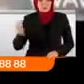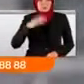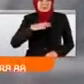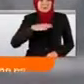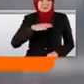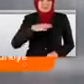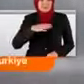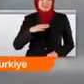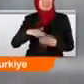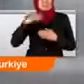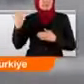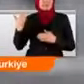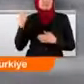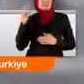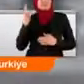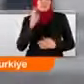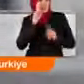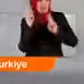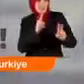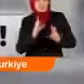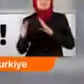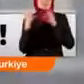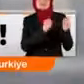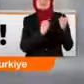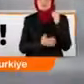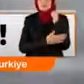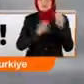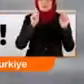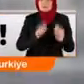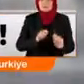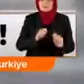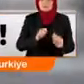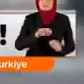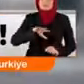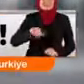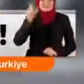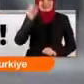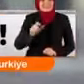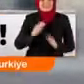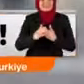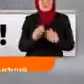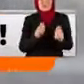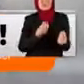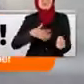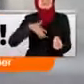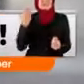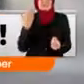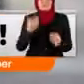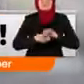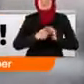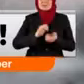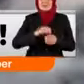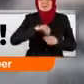yakasına yapıştı Pişkin hırsızın çaldığı cüzdanı vermeye niyeti yoktu bu kez devreye çetenin diğer iki üyesi girdi